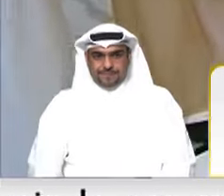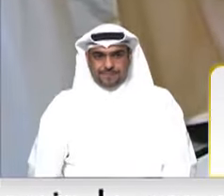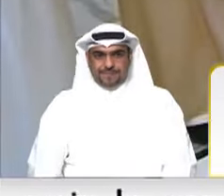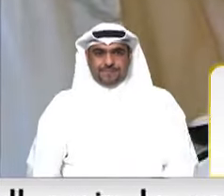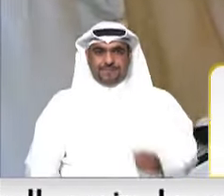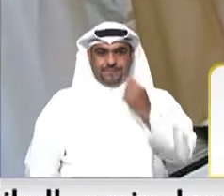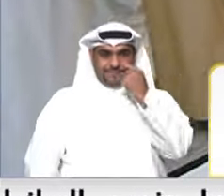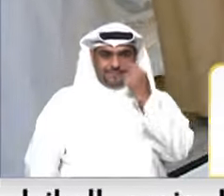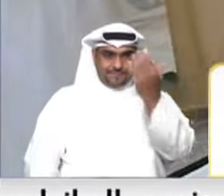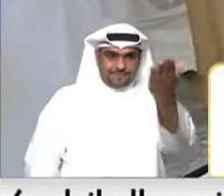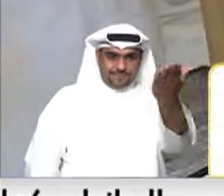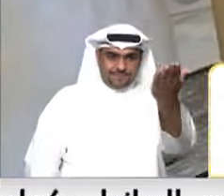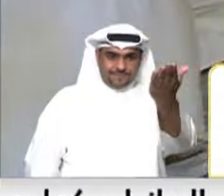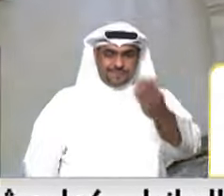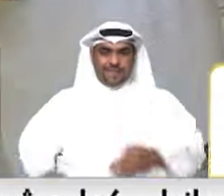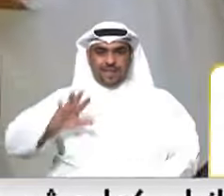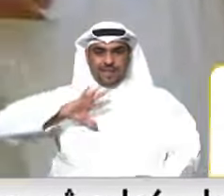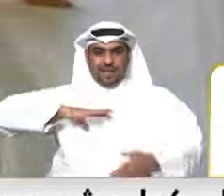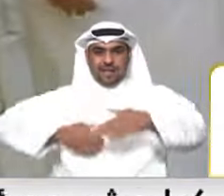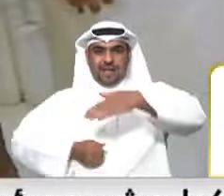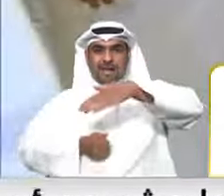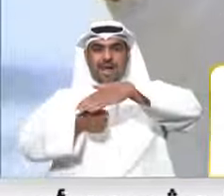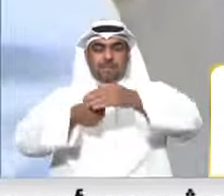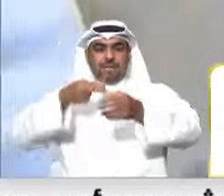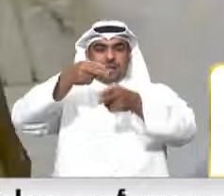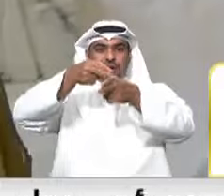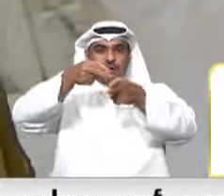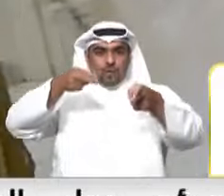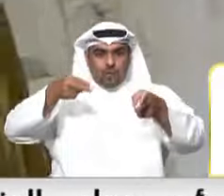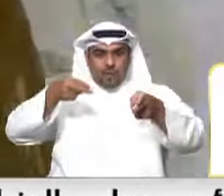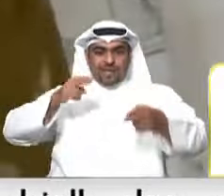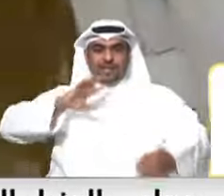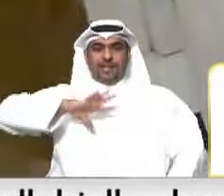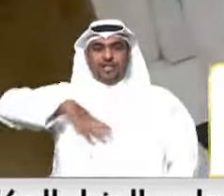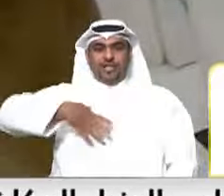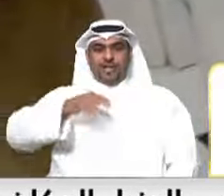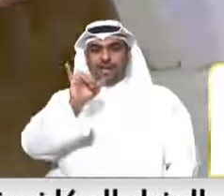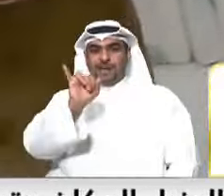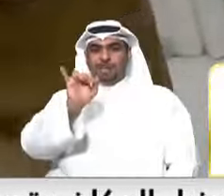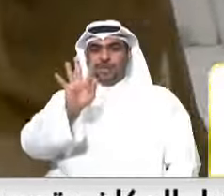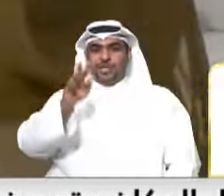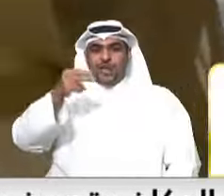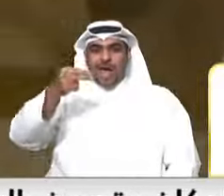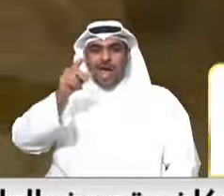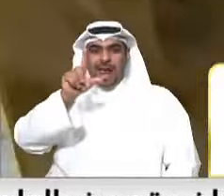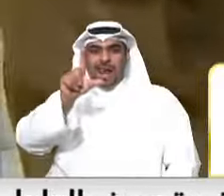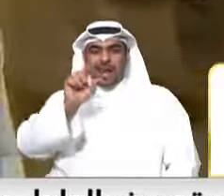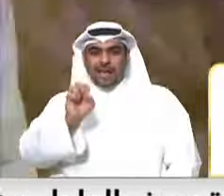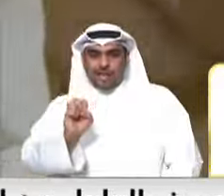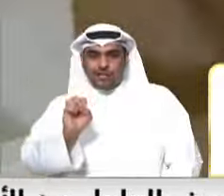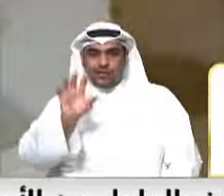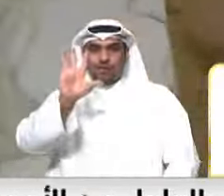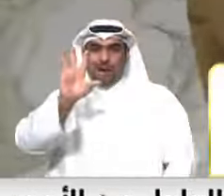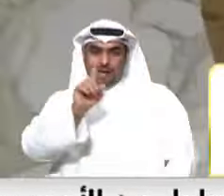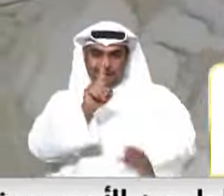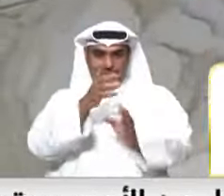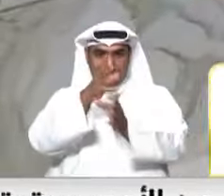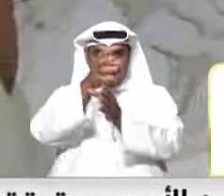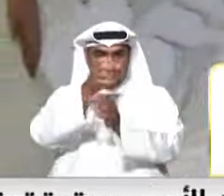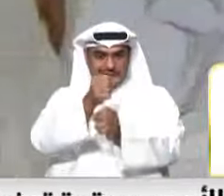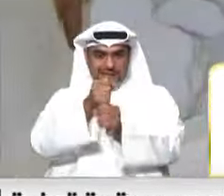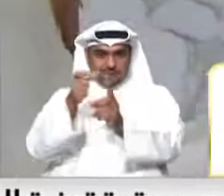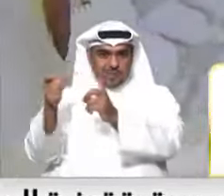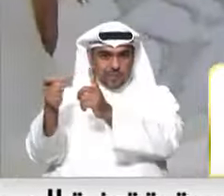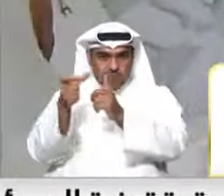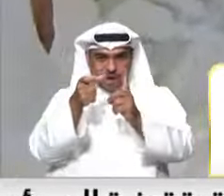تحت رعاية وحضور حضرة صاحب السمو أمير البلاد الشيخ مشعل الأحمد الجابر الصباح حفظه الله ورعاه، أقيم